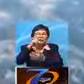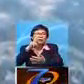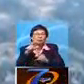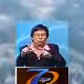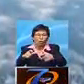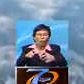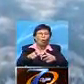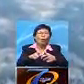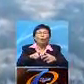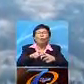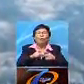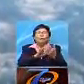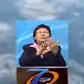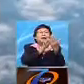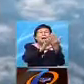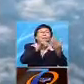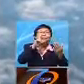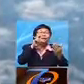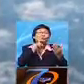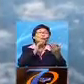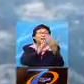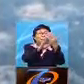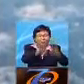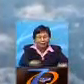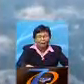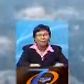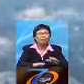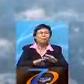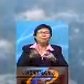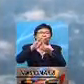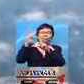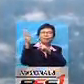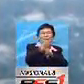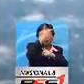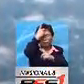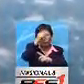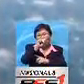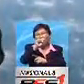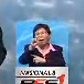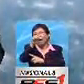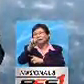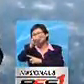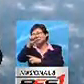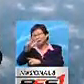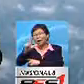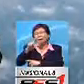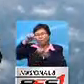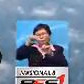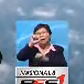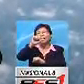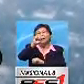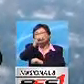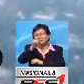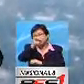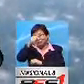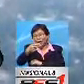pedofilia terhadap kanak-kanak. Dan Timbalan Menteri Pembangunan Wanita, Keluarga dan Masyarakat Dato' Azizah Mohamad Dun berkata ia boleh dipertimbangkan